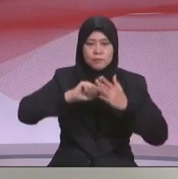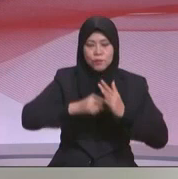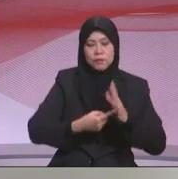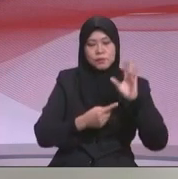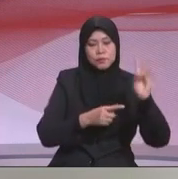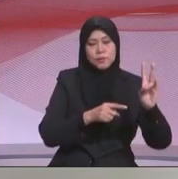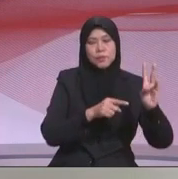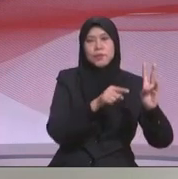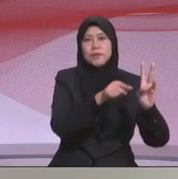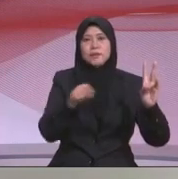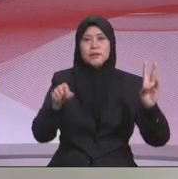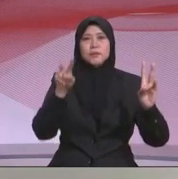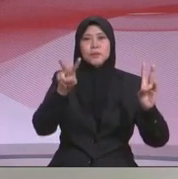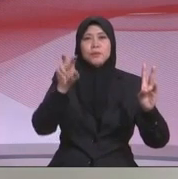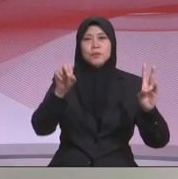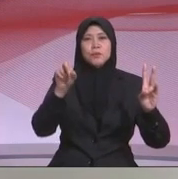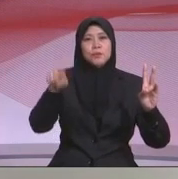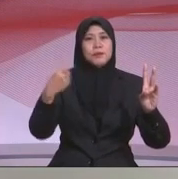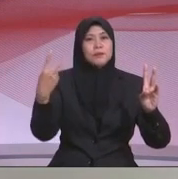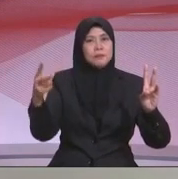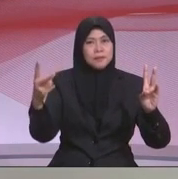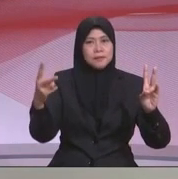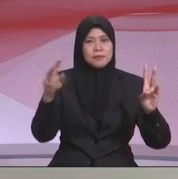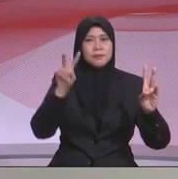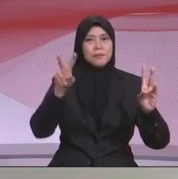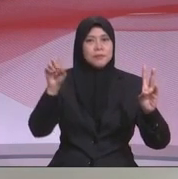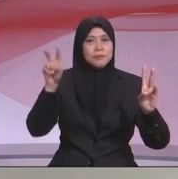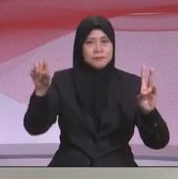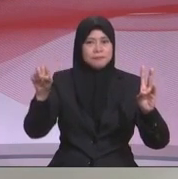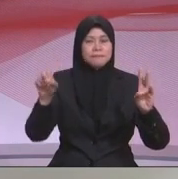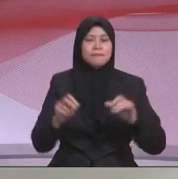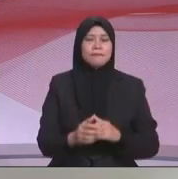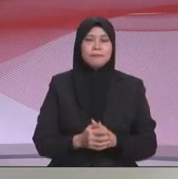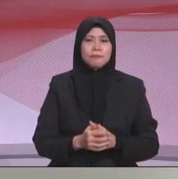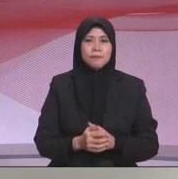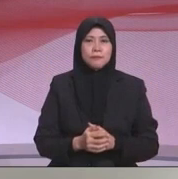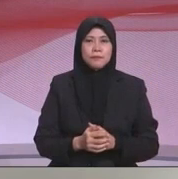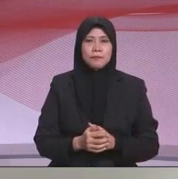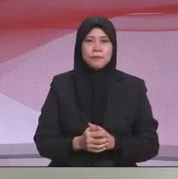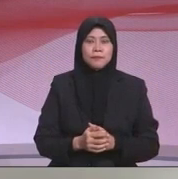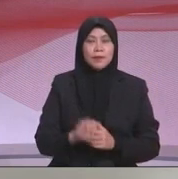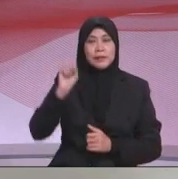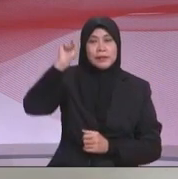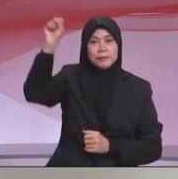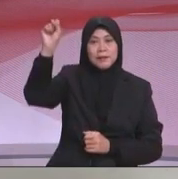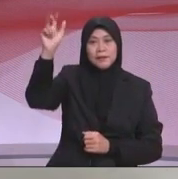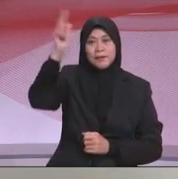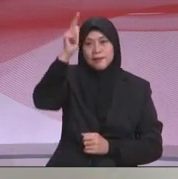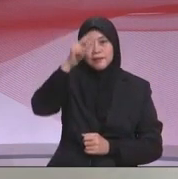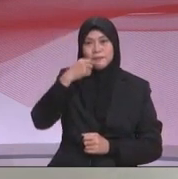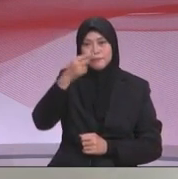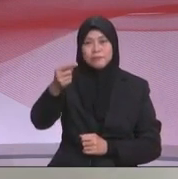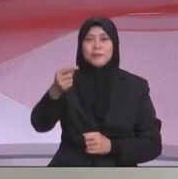7 hingga 20 Disember 2020. Mengenai Sabah, kerajaan sebelum ini